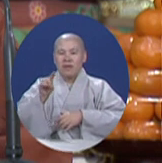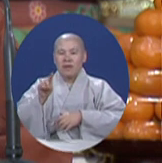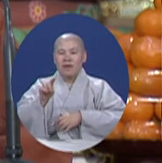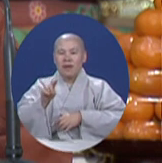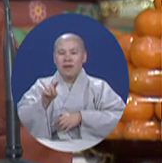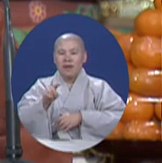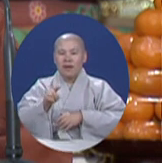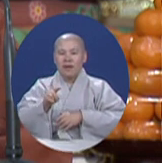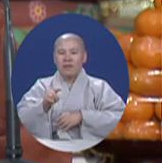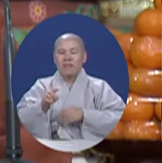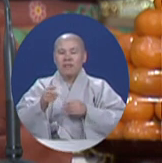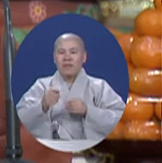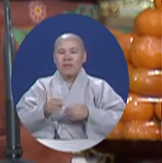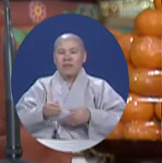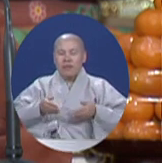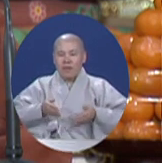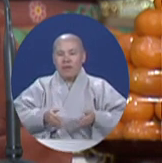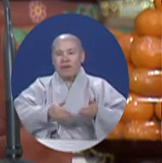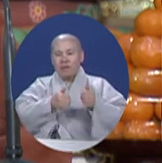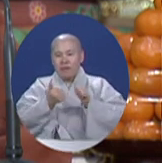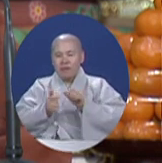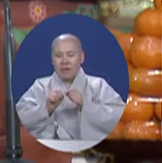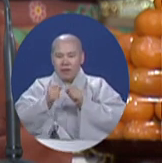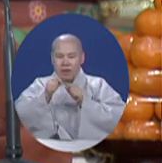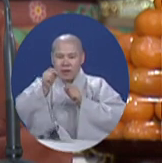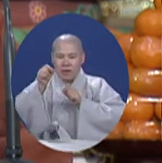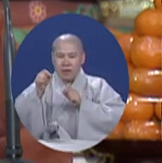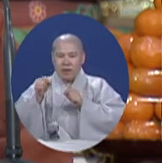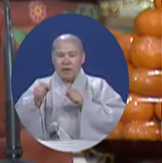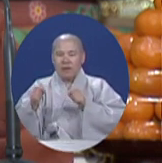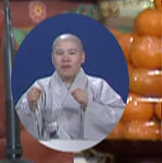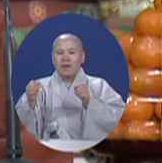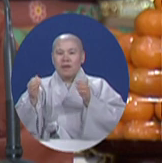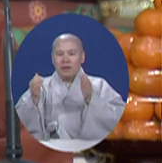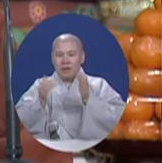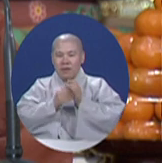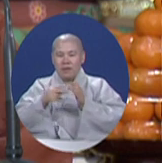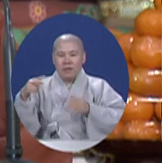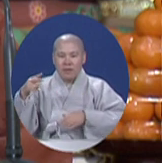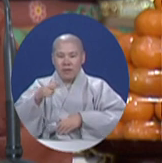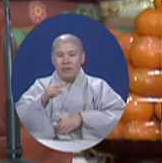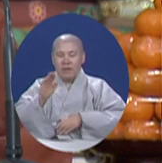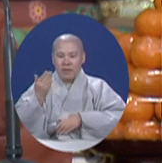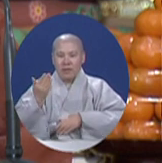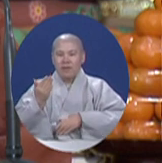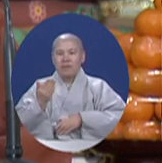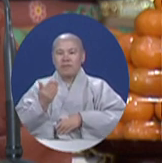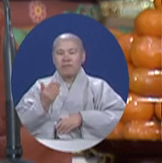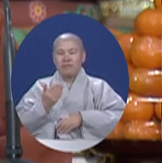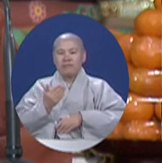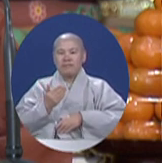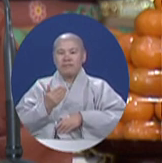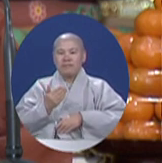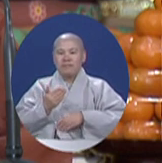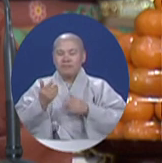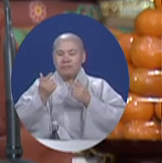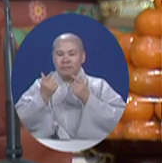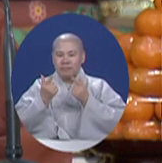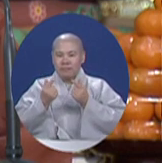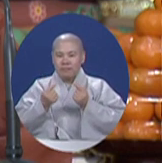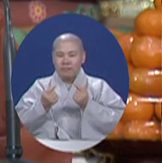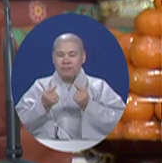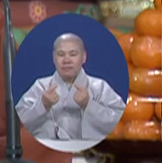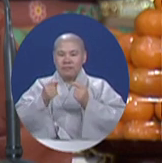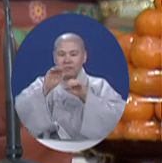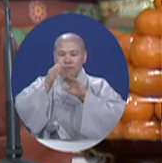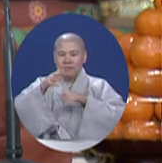생사가 길이 영원히 끊어진다. 생사는 없다. 이런 거를 아주